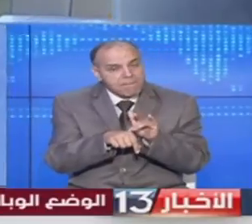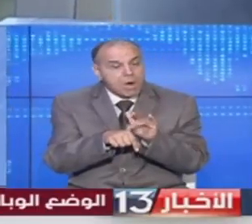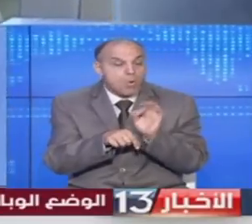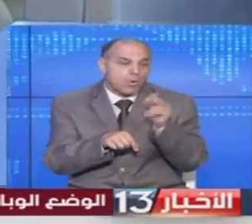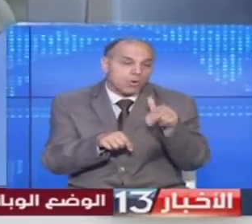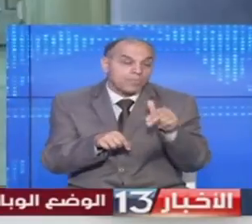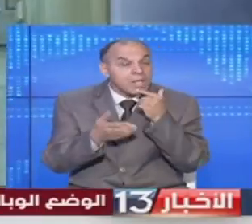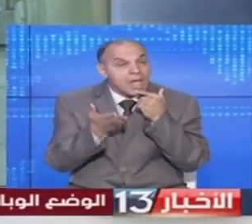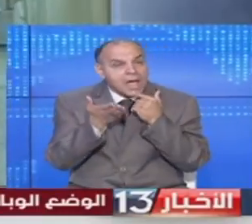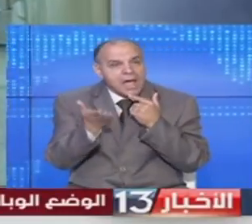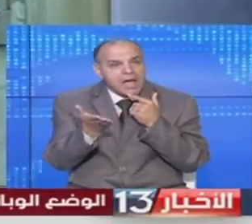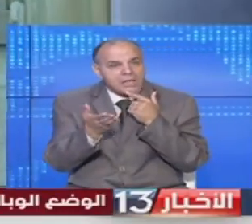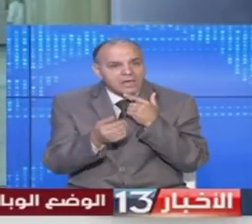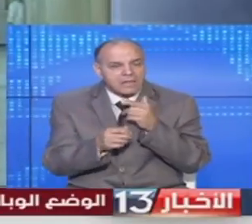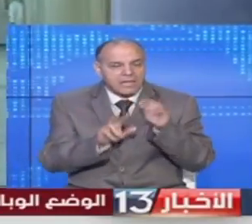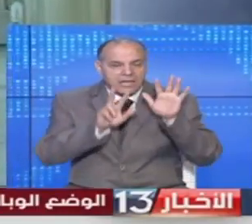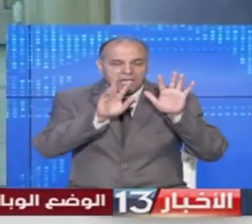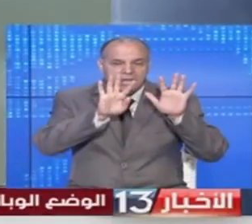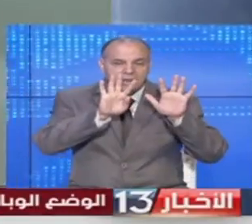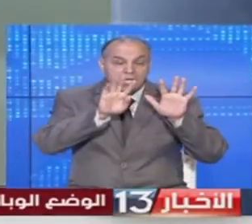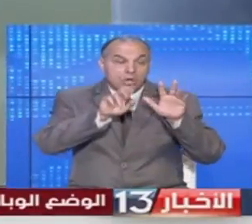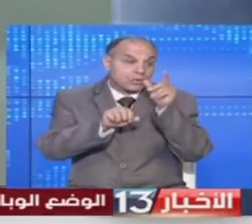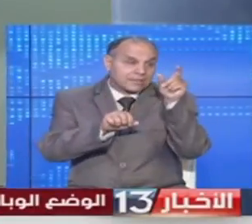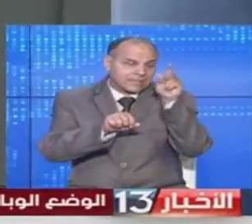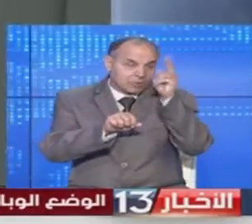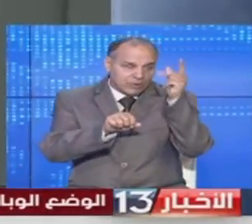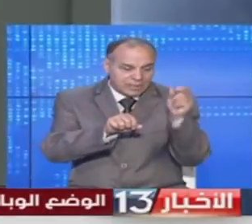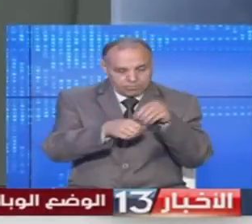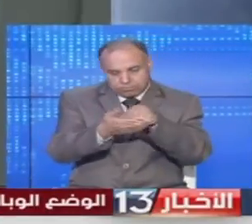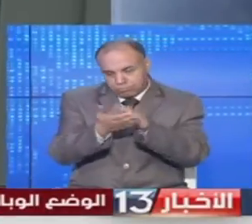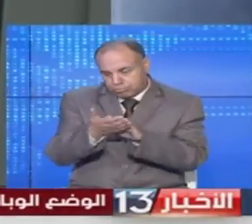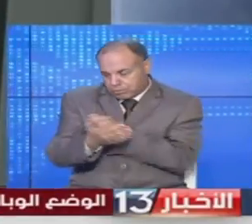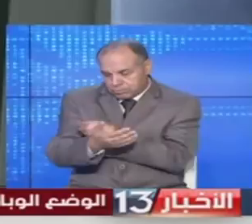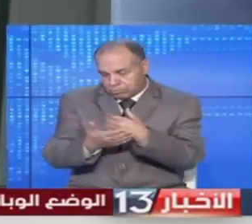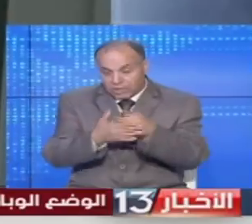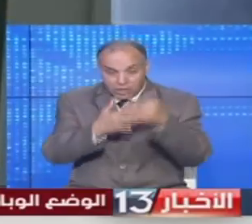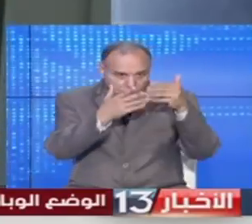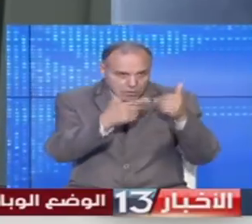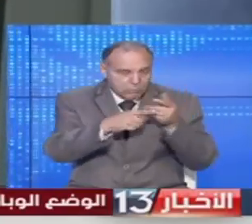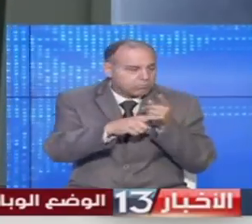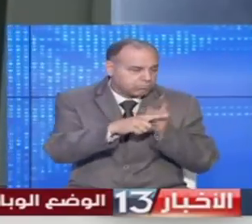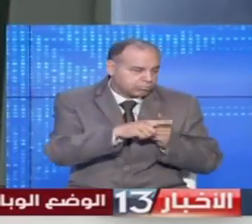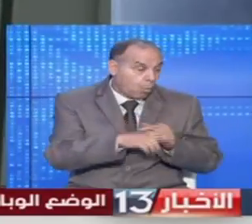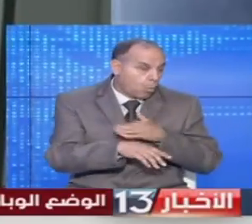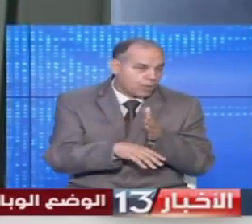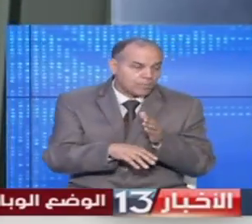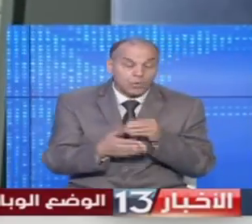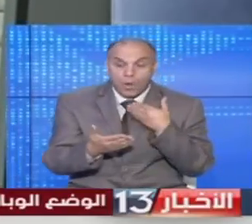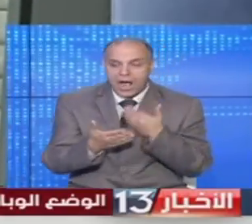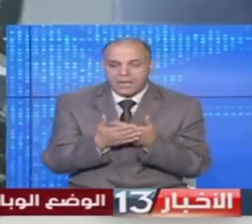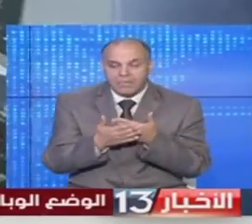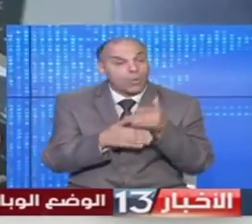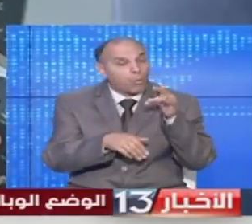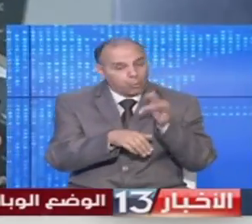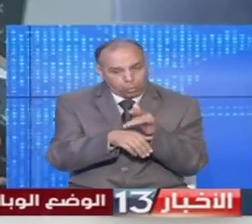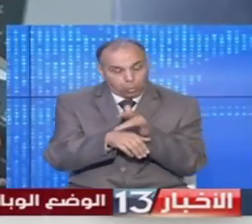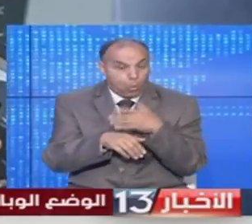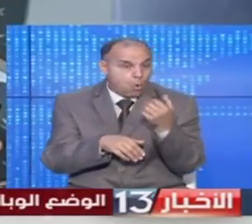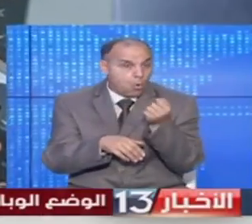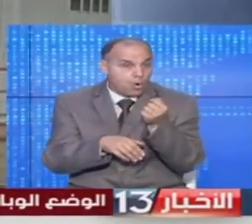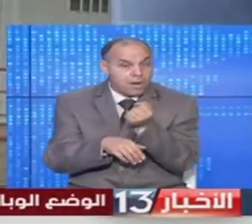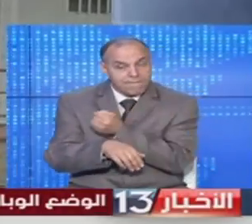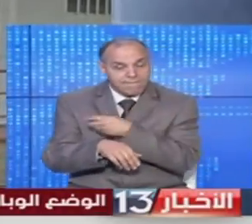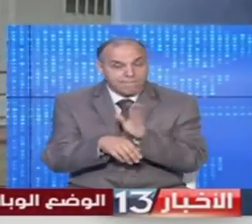كورونا وان اثنتين وتسعين من هذه العينات قد جاءت نتائجها ايجابيه واثبتت اصابه اصحابها